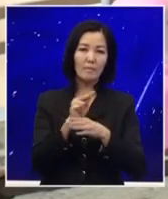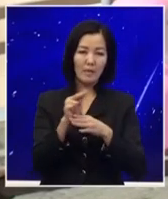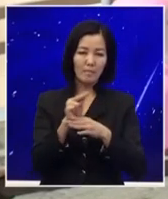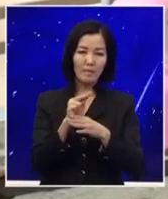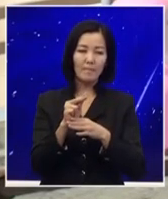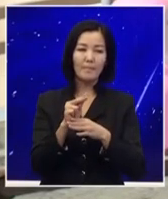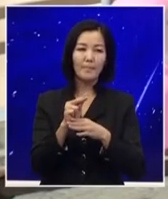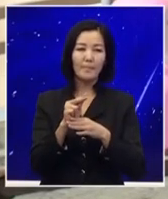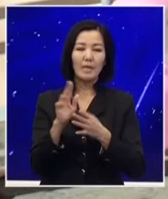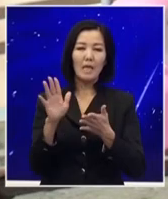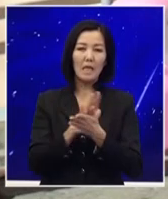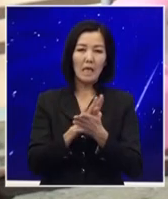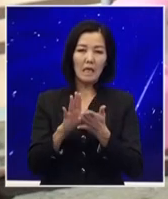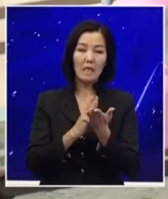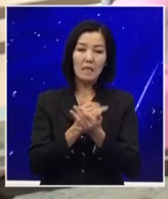облысымыздың қаланың тегін